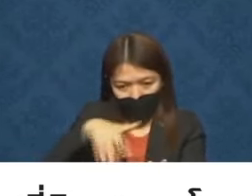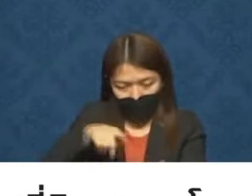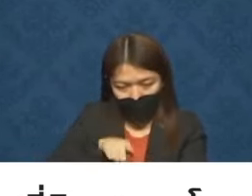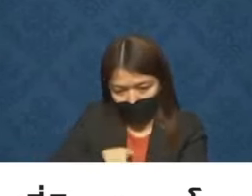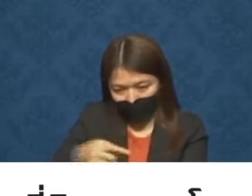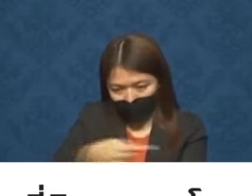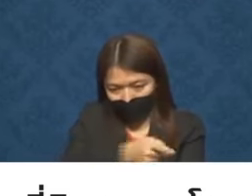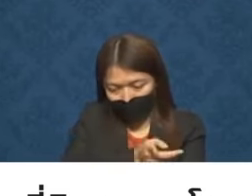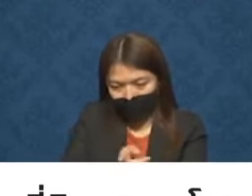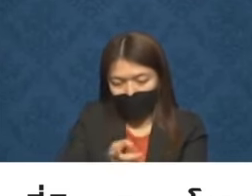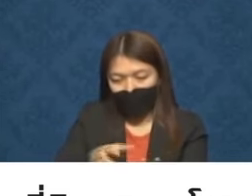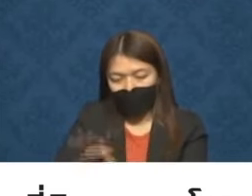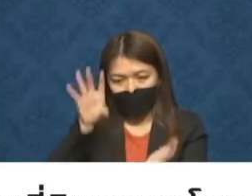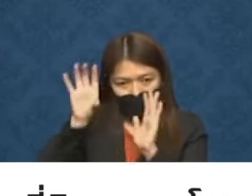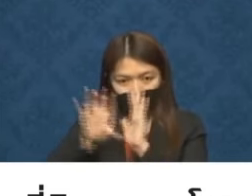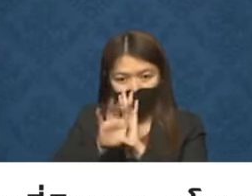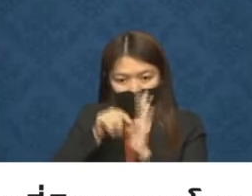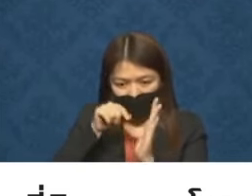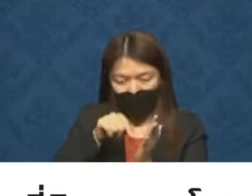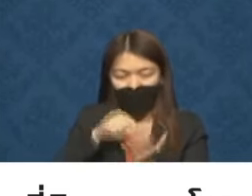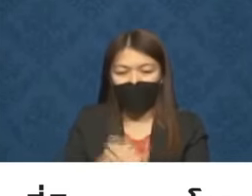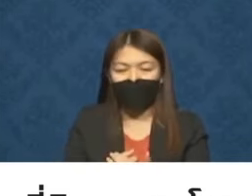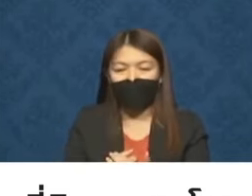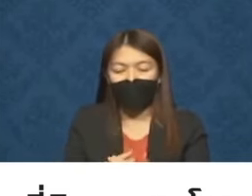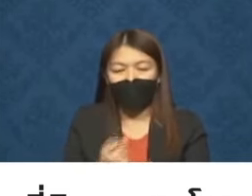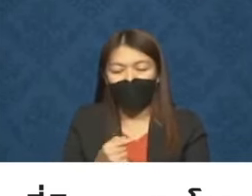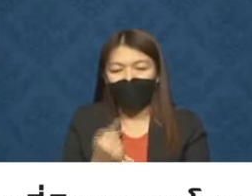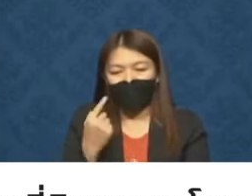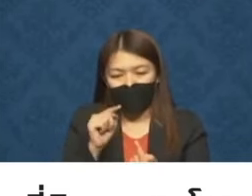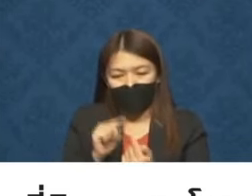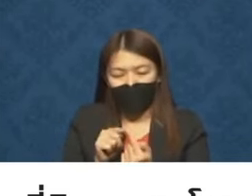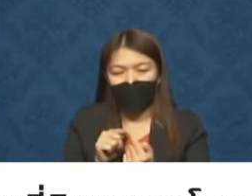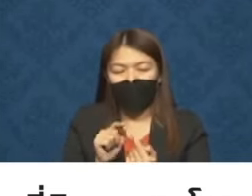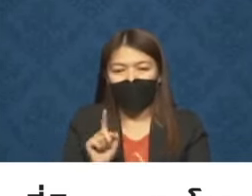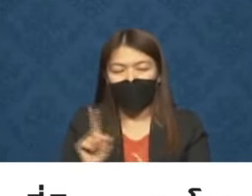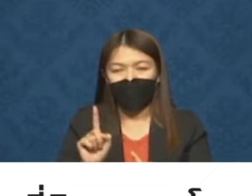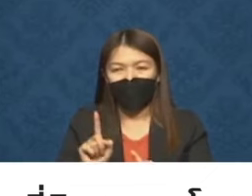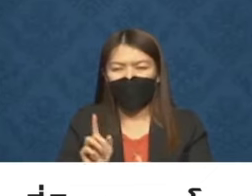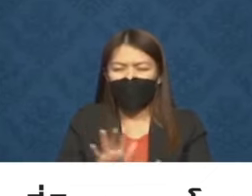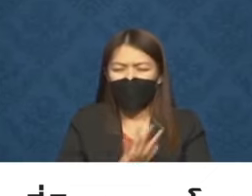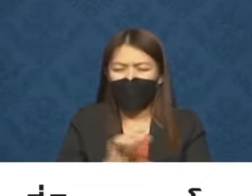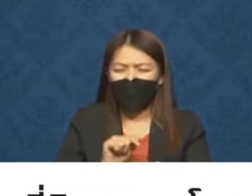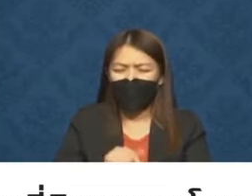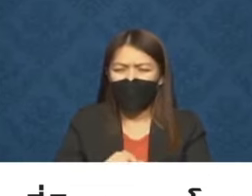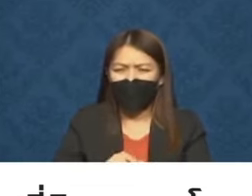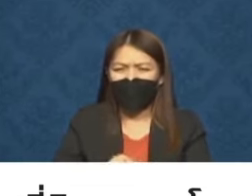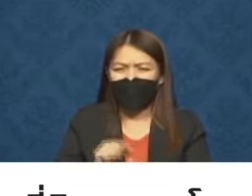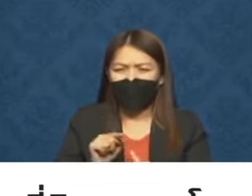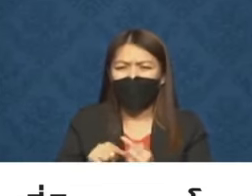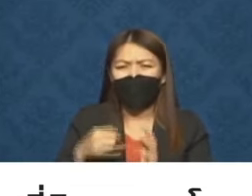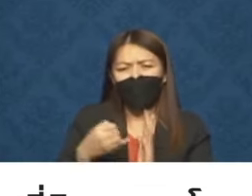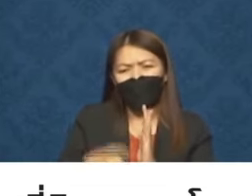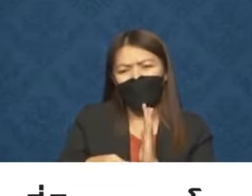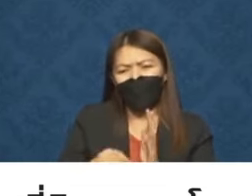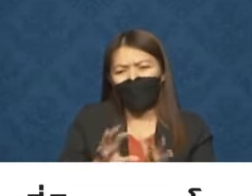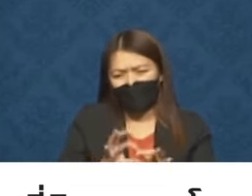ายันคนอื่นได้เพราะว่าแผนที่ในท้ายคดีเนี่ย มันเป็นเอกสารในสำนวนคดีเนี่ยมันผูก